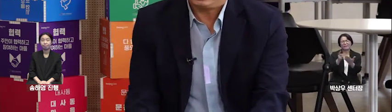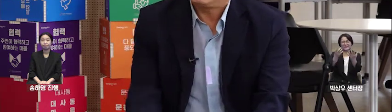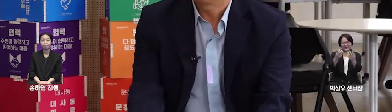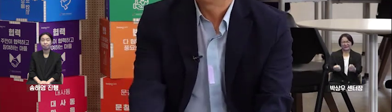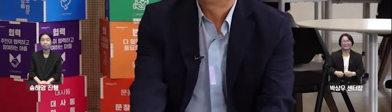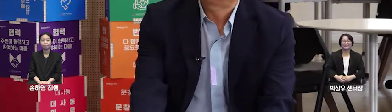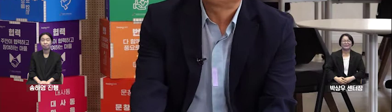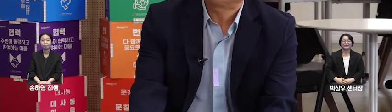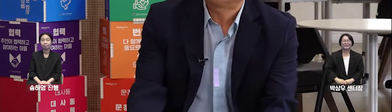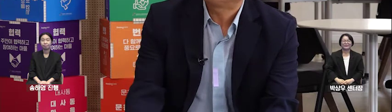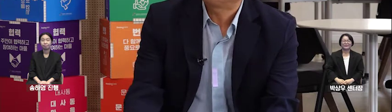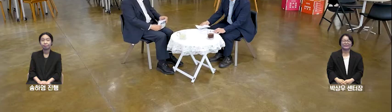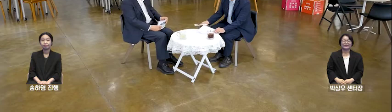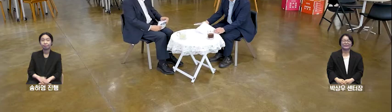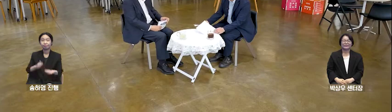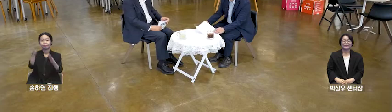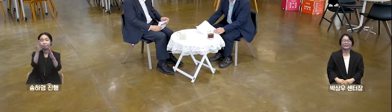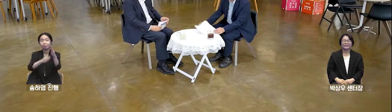같습니다.